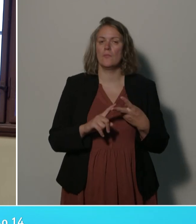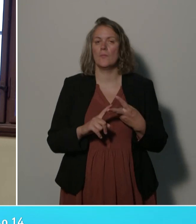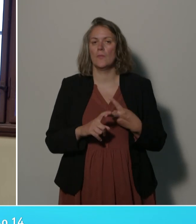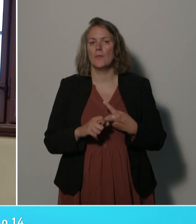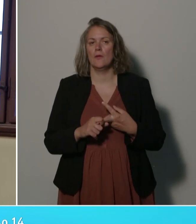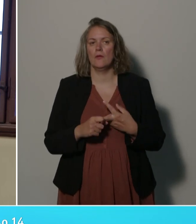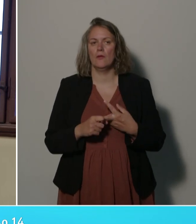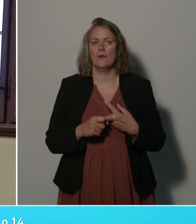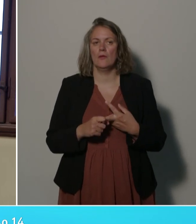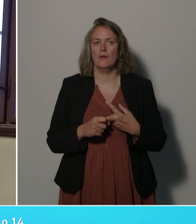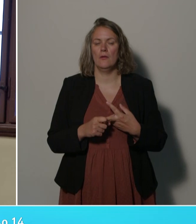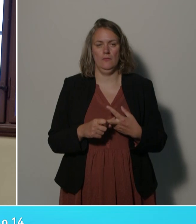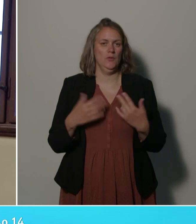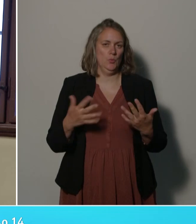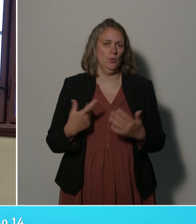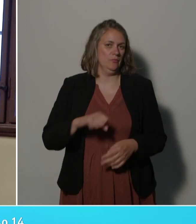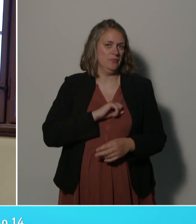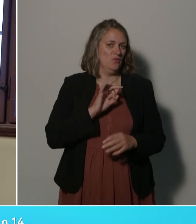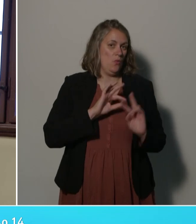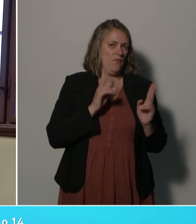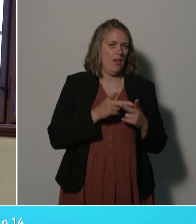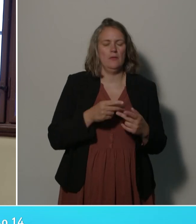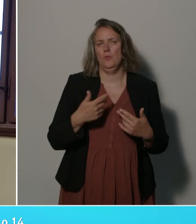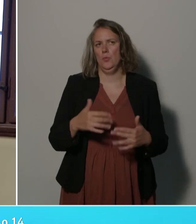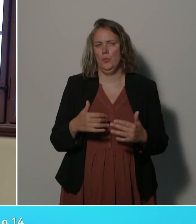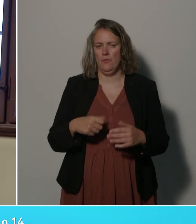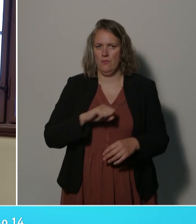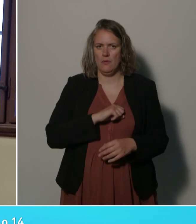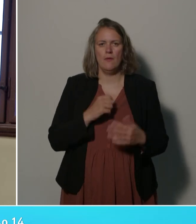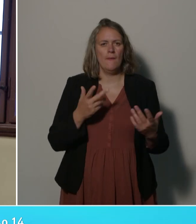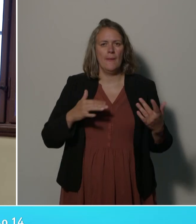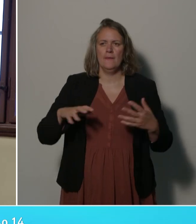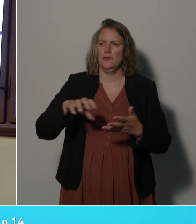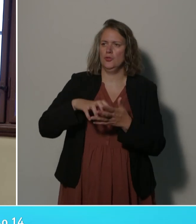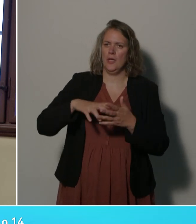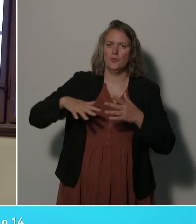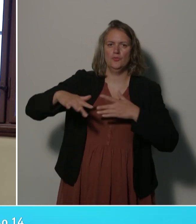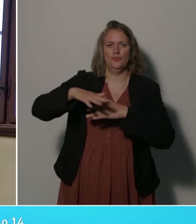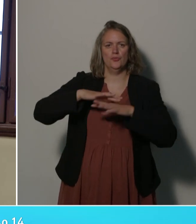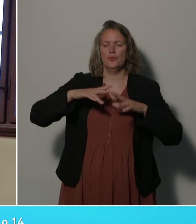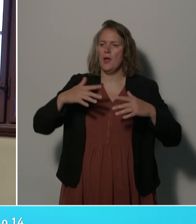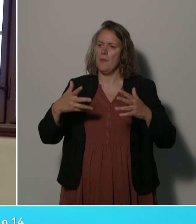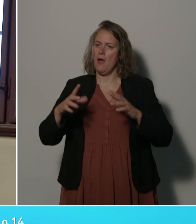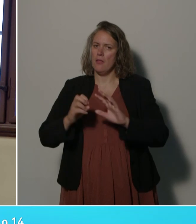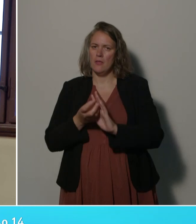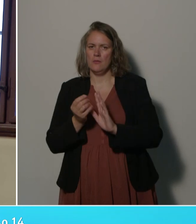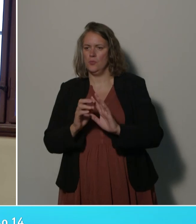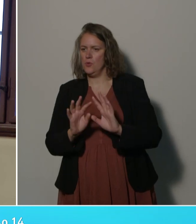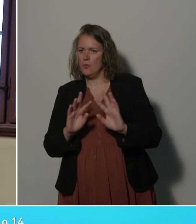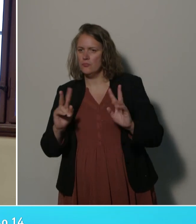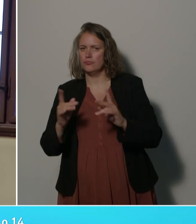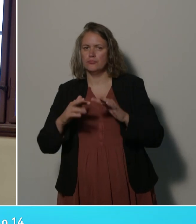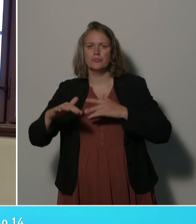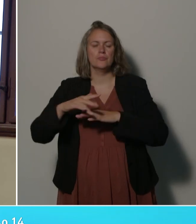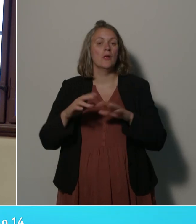unterstützenswertes Vorhaben ist. Es ist ein sehr urbanes, integriertes Vorhaben. Es wird